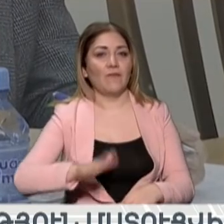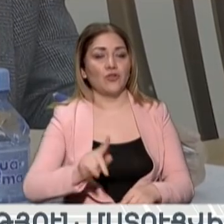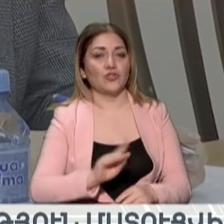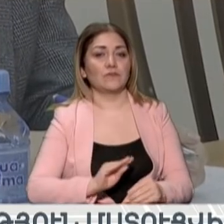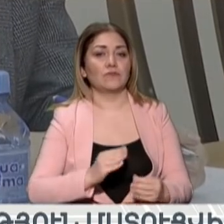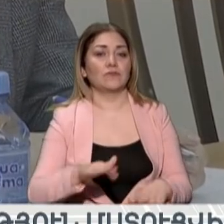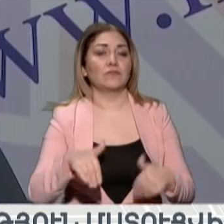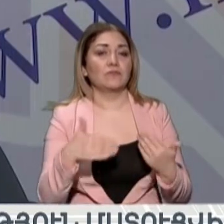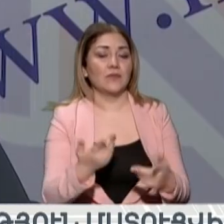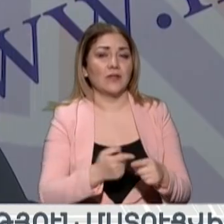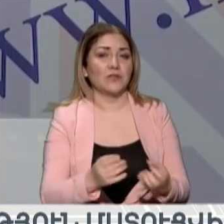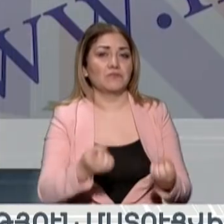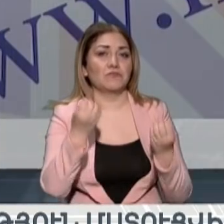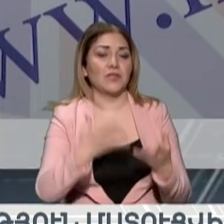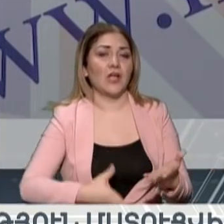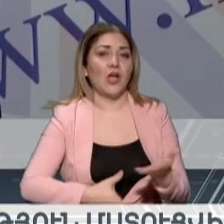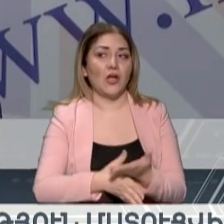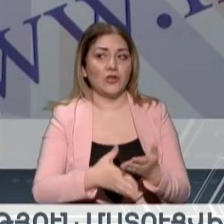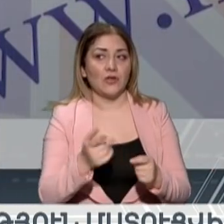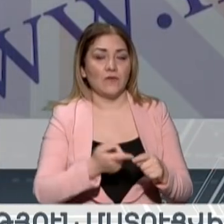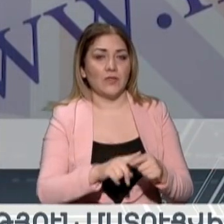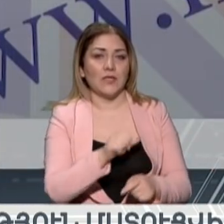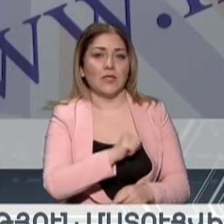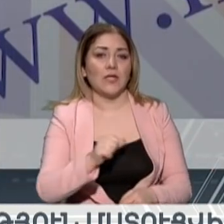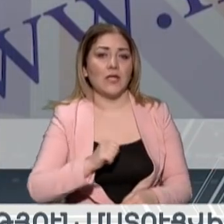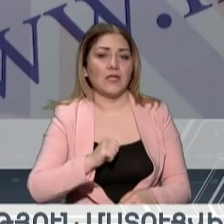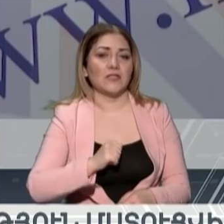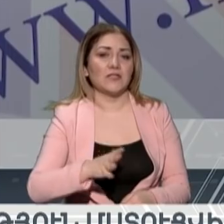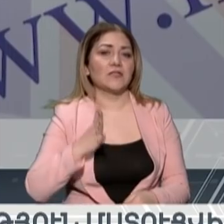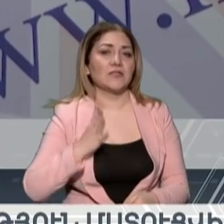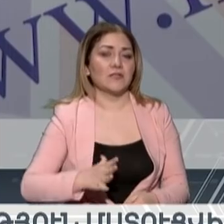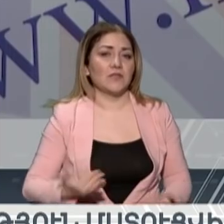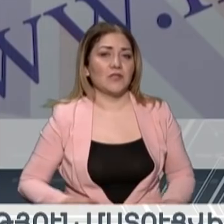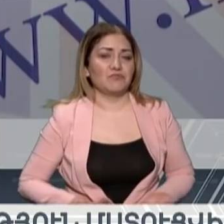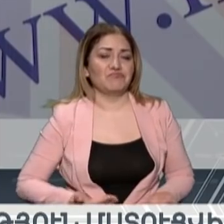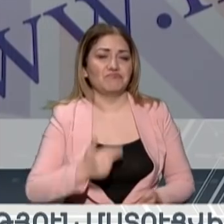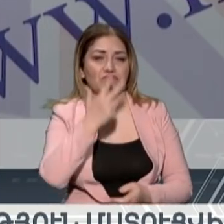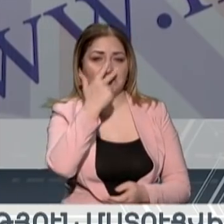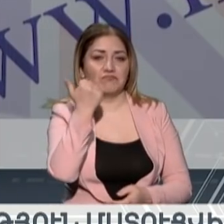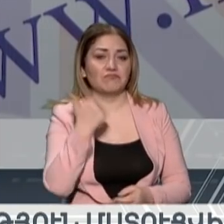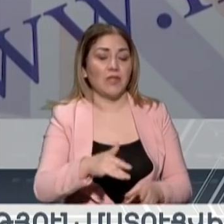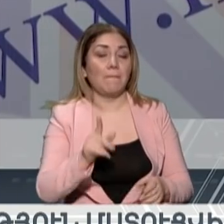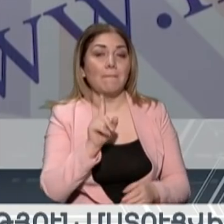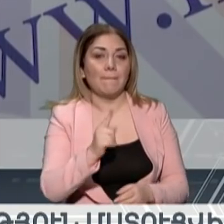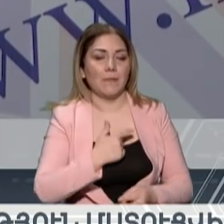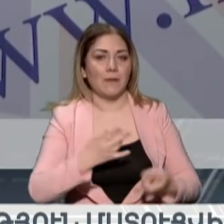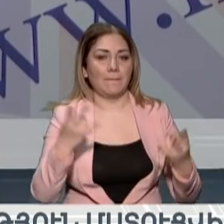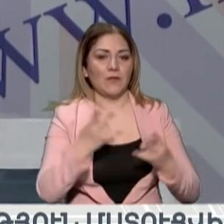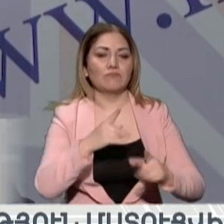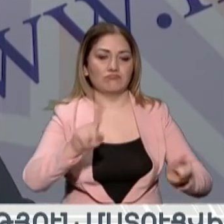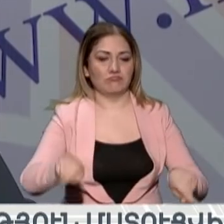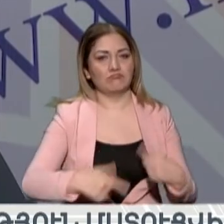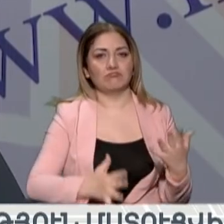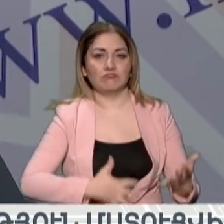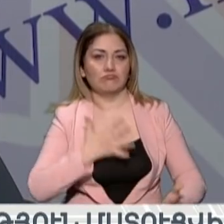մենք դրանով ընդամենը նրանց կաջակցենք, որպեսզի իրենք համակերպեն իրենց այդ իրավիճակի հետ, բայց մեզ հարկավոր է